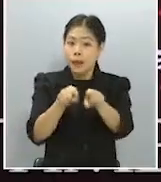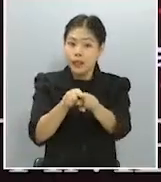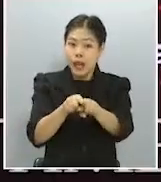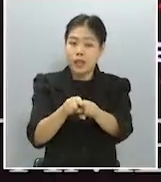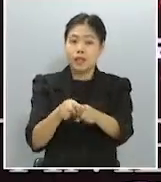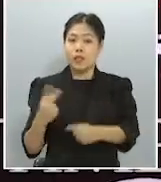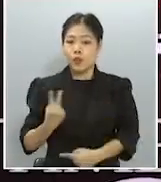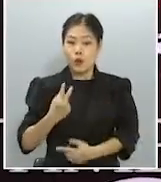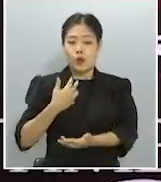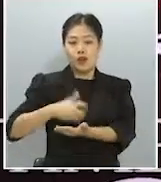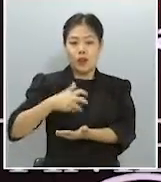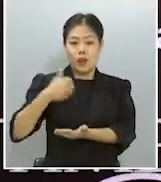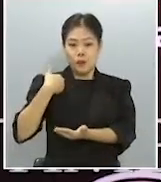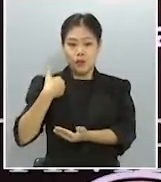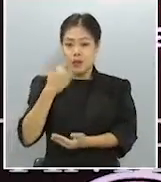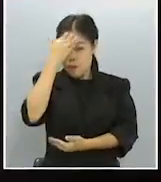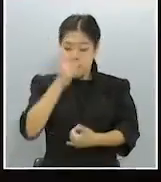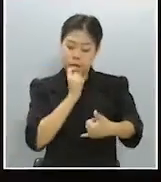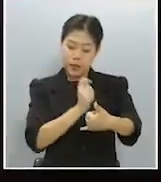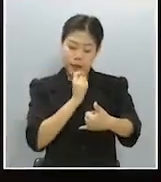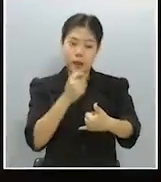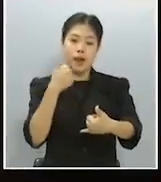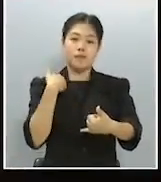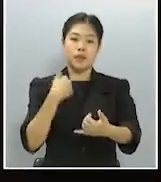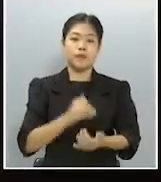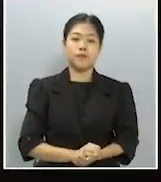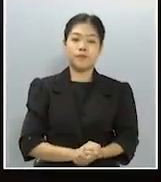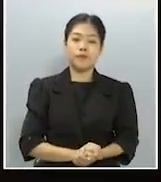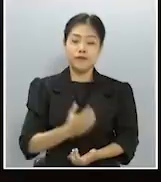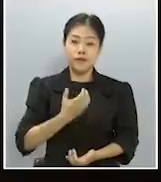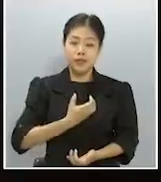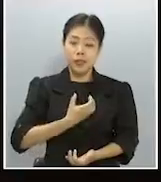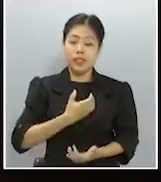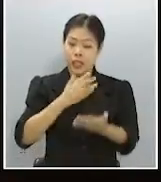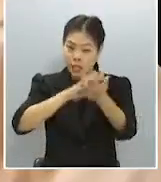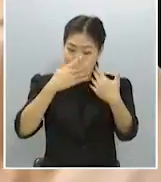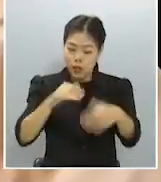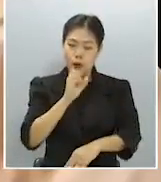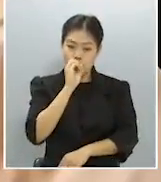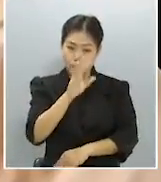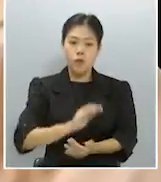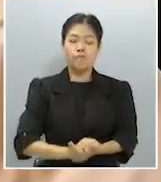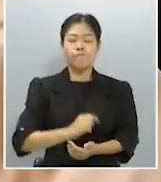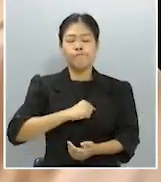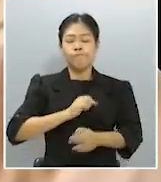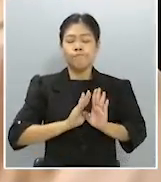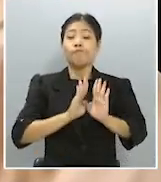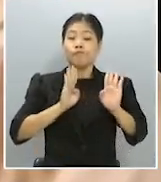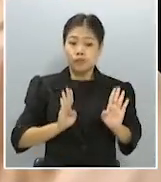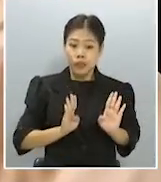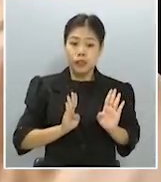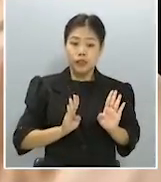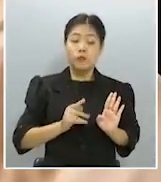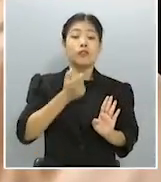ริพอนเปิดเผยโดยเขาให้สัมภาษณ์กับนิตยสาร ESPN หลังจากได้เหรียญโอลิมปิกแล้วกัสบอกว่าที่เขาตัดสินใจเปิดเผยตัวตนว่าเป็น